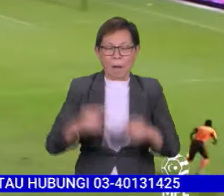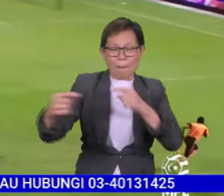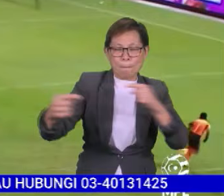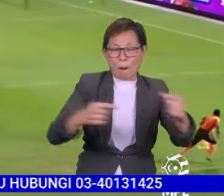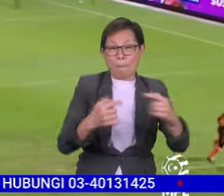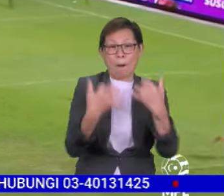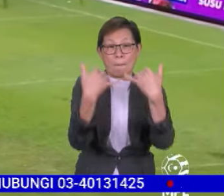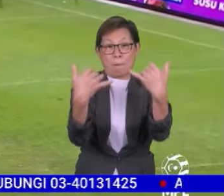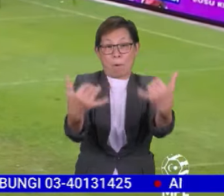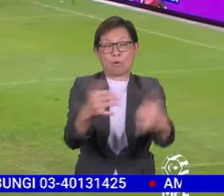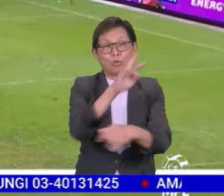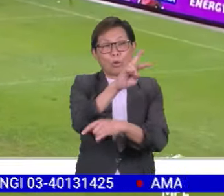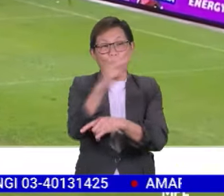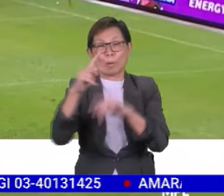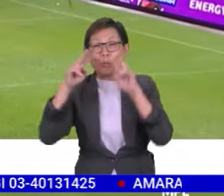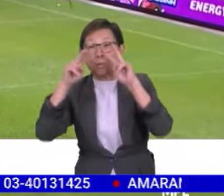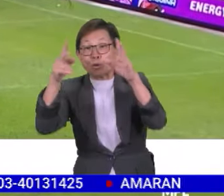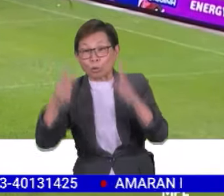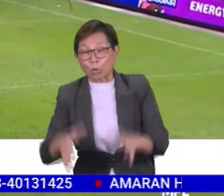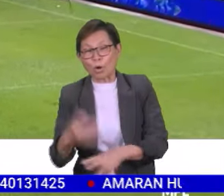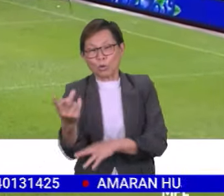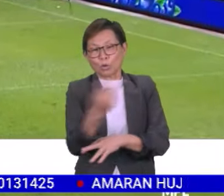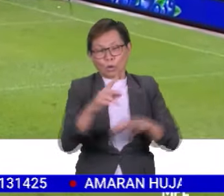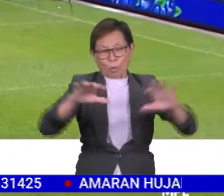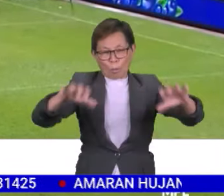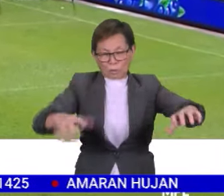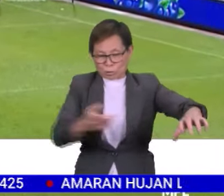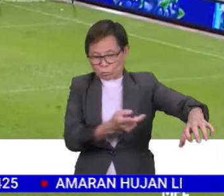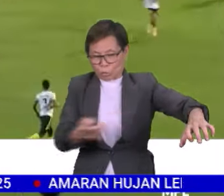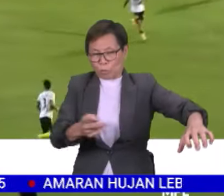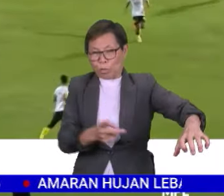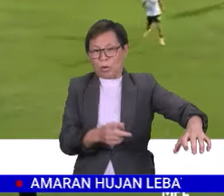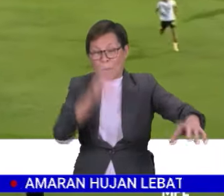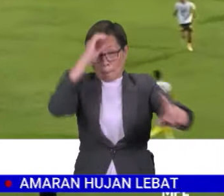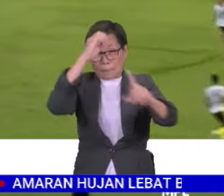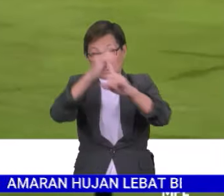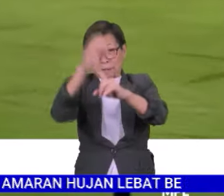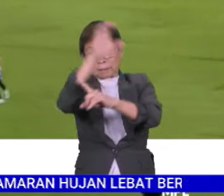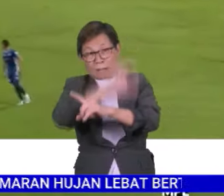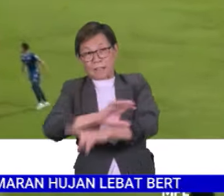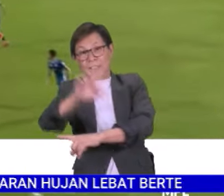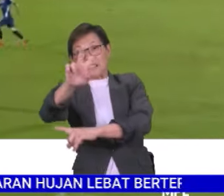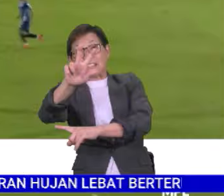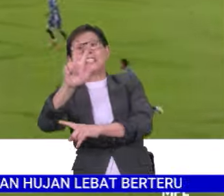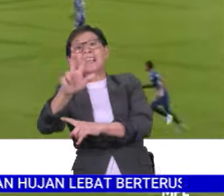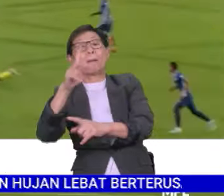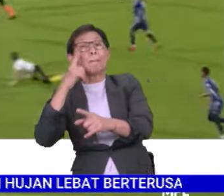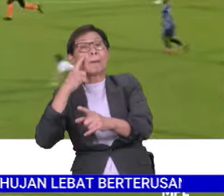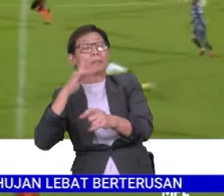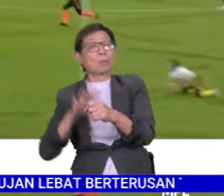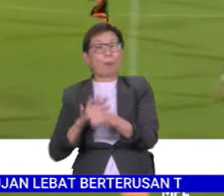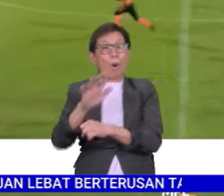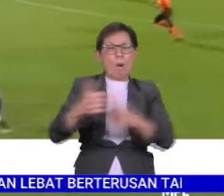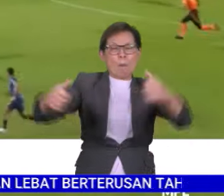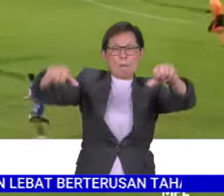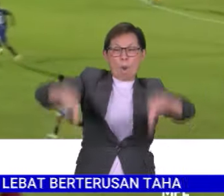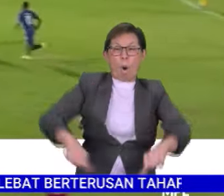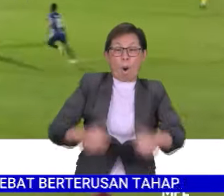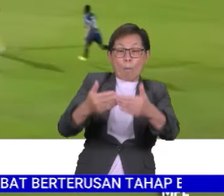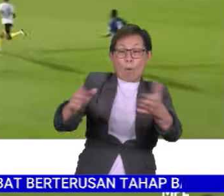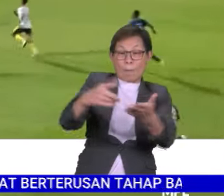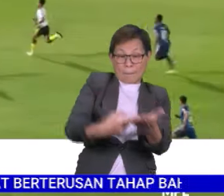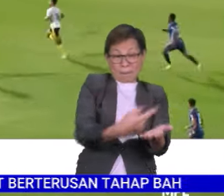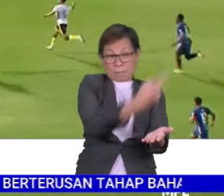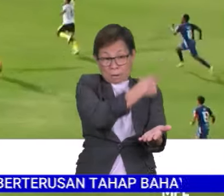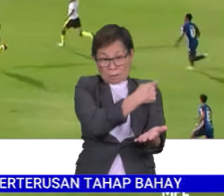Beraksi di hadapan lebih 2,000 orang penonton, kedua-dua pasukan turun dengan misi mencari tiga mata penuh selepas tewas aksi pembukaan